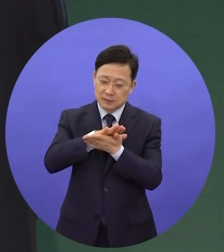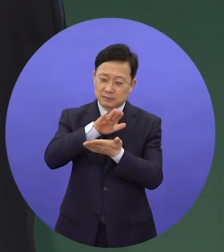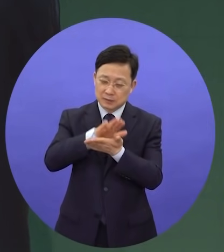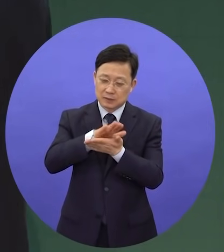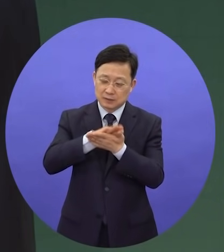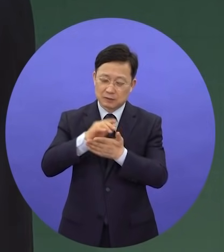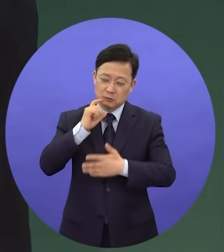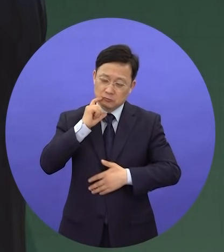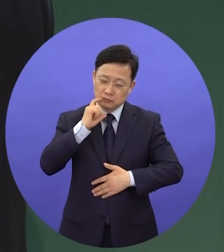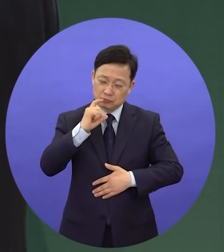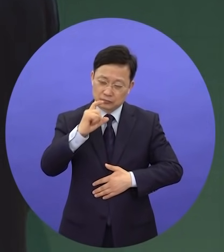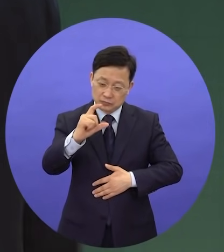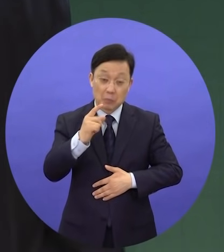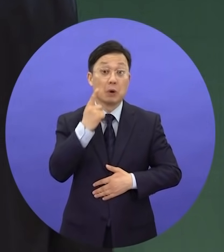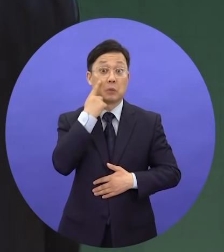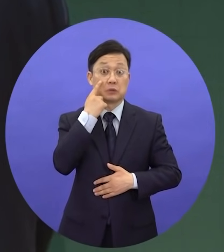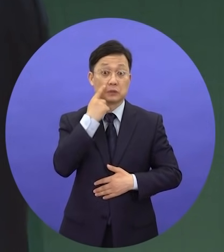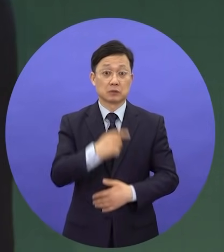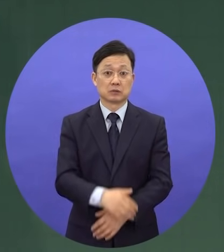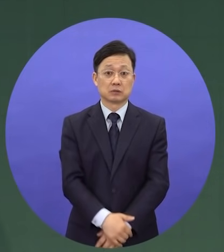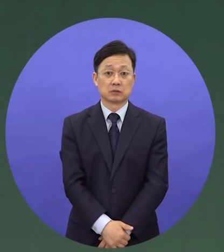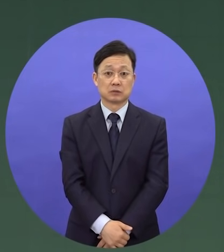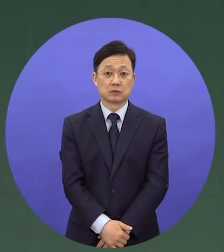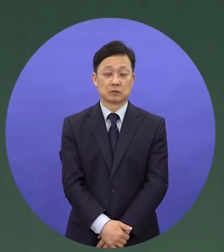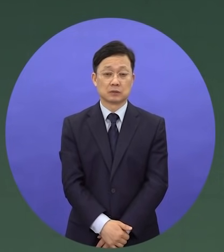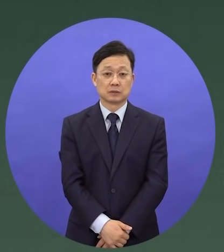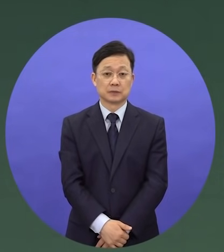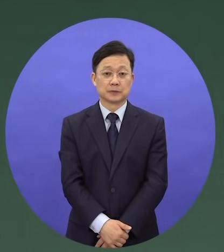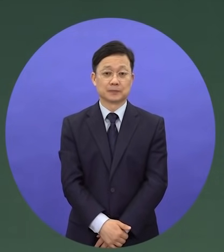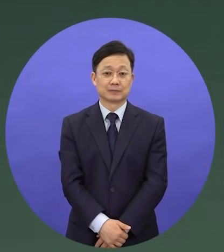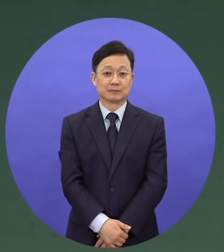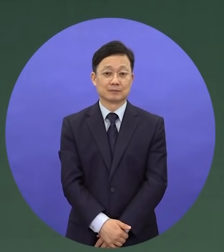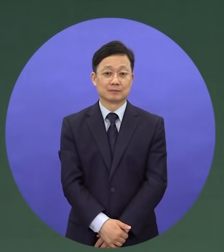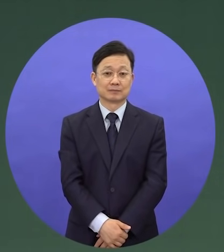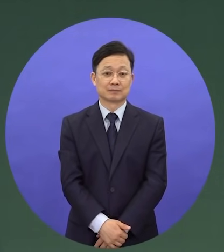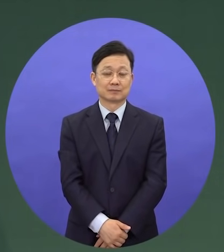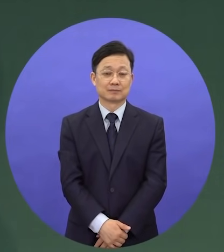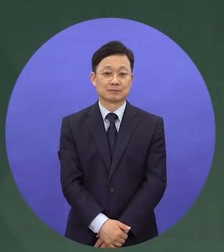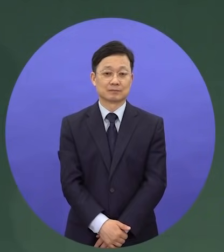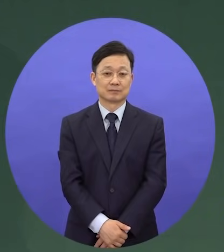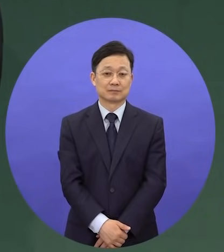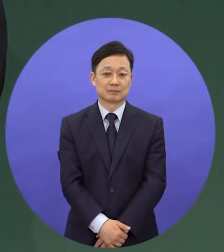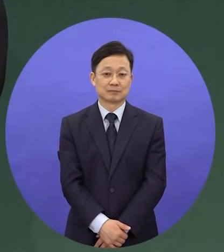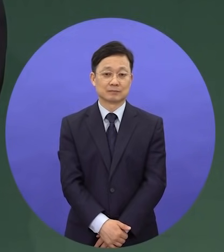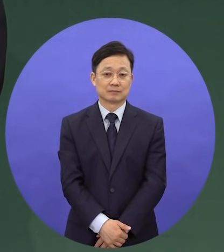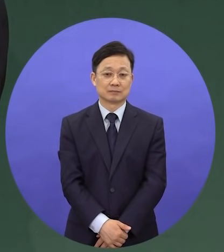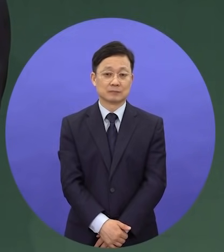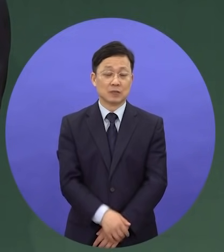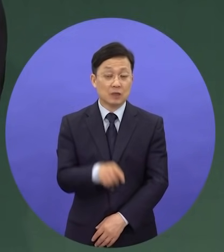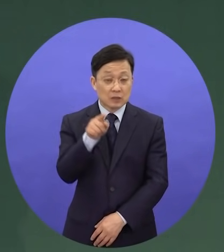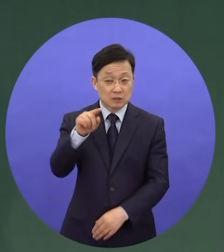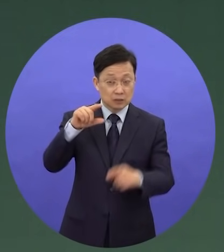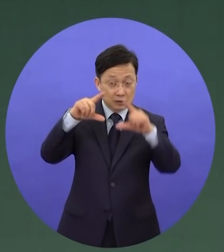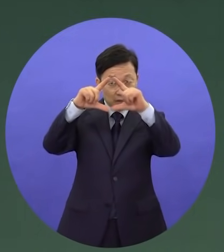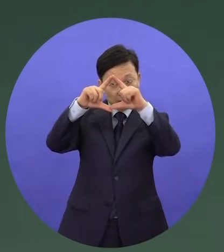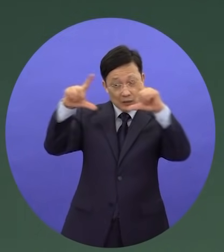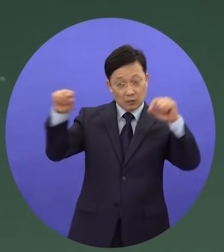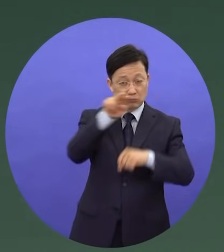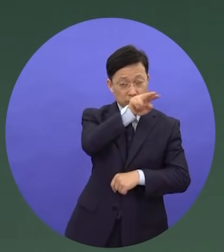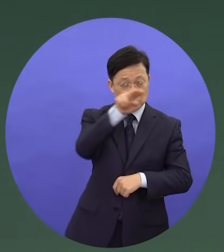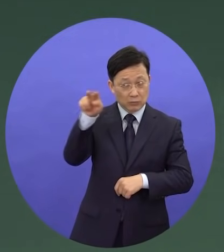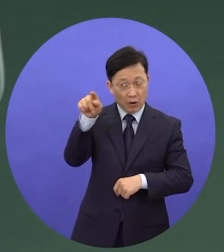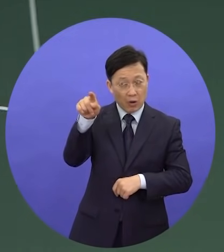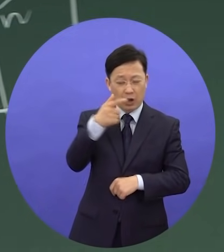손에 있기 때문에 리듬을 찾아서 가라. That it's really in God's hands. So find your rhythm before you go back home. 이걸 놓치지 말아야 됩니다. Don't lose hold of this.